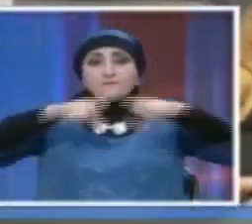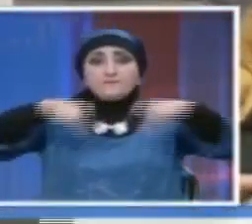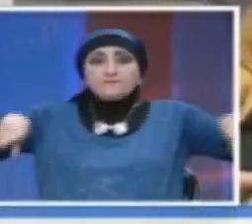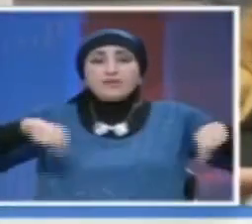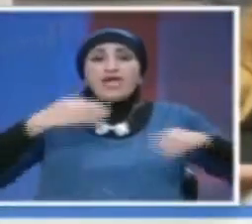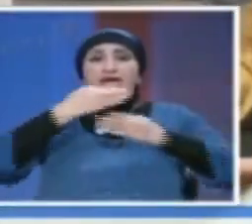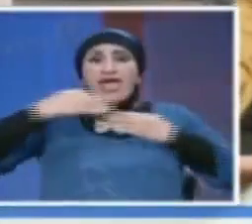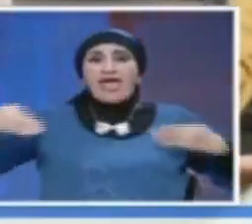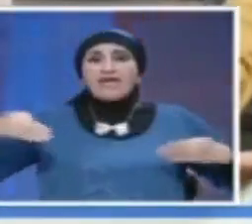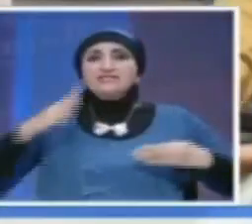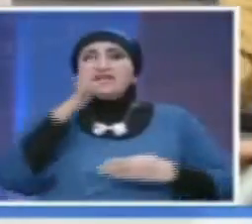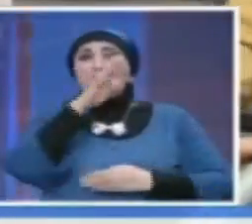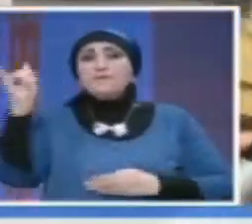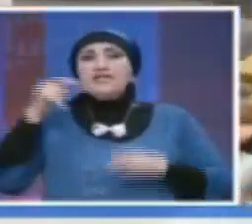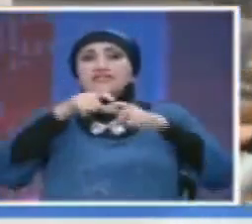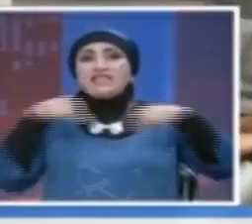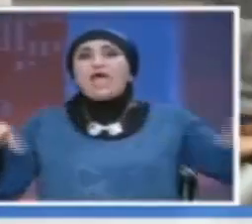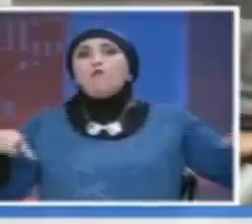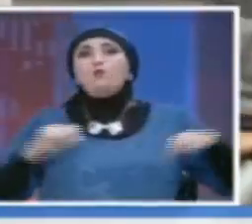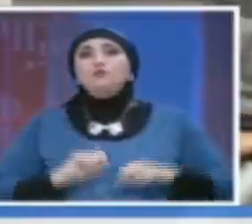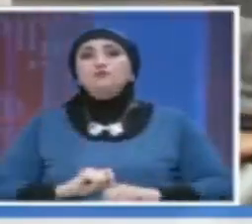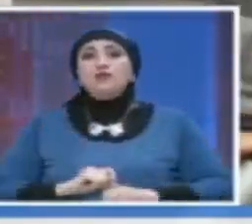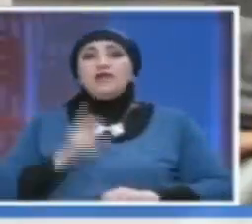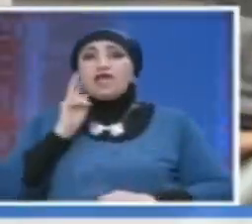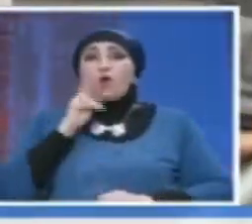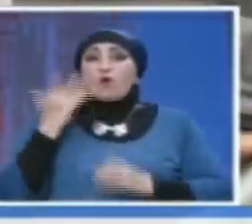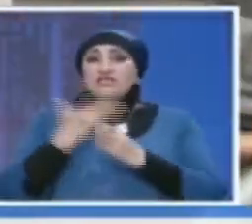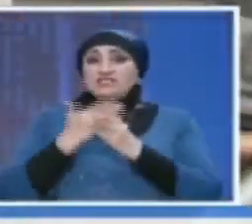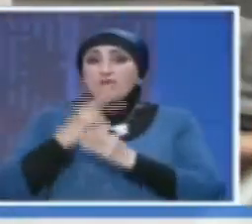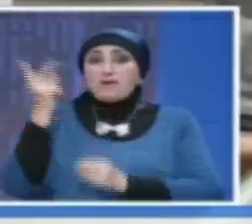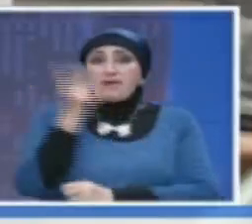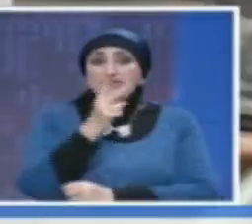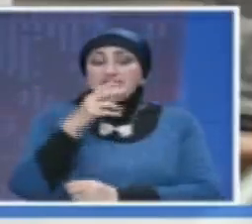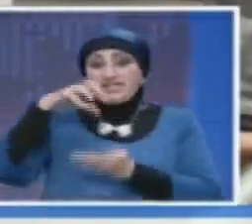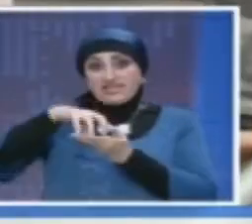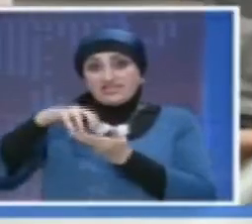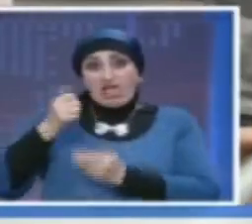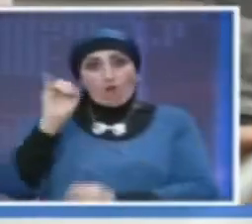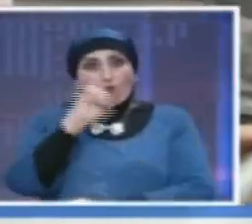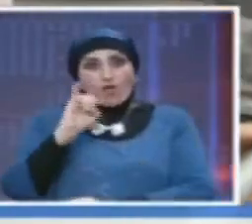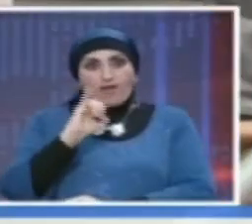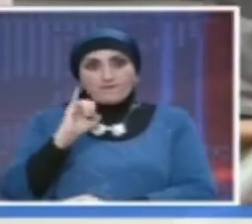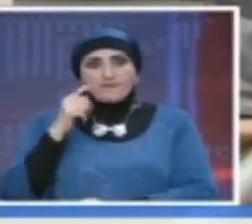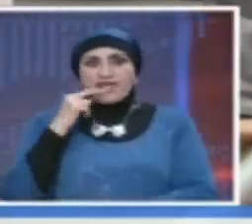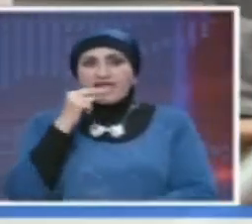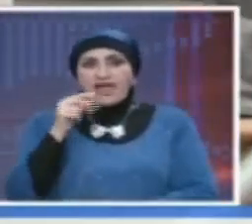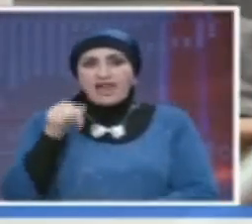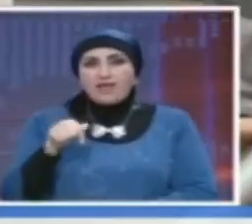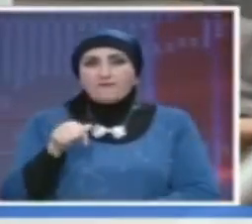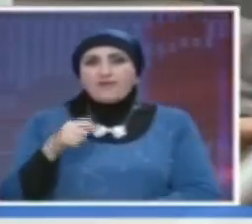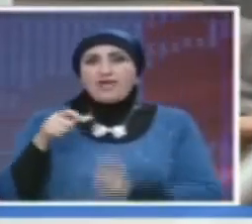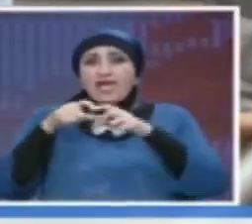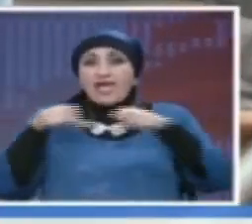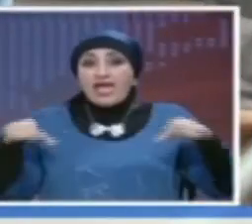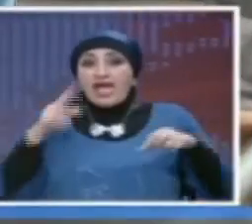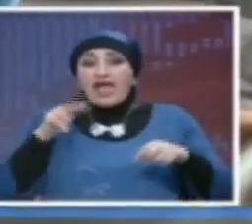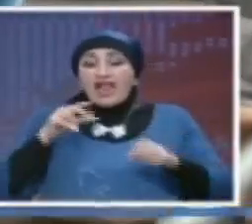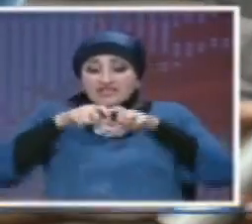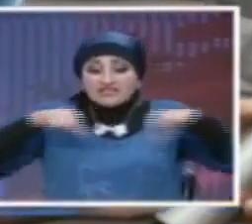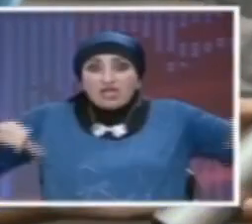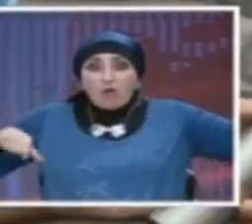حاجز 100 تابوت. السبب الثاني اللي يميز هذا الكشف نتكلم على الحالة، حالة